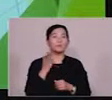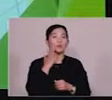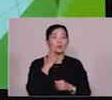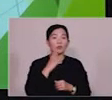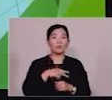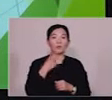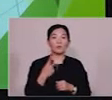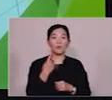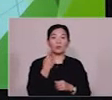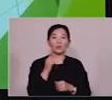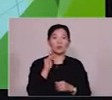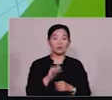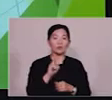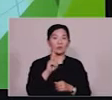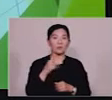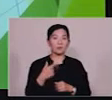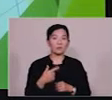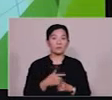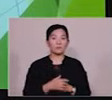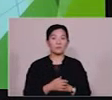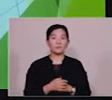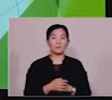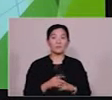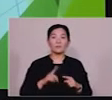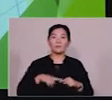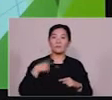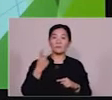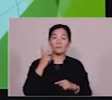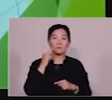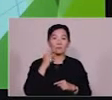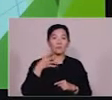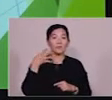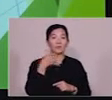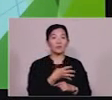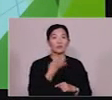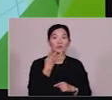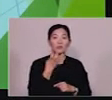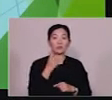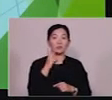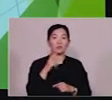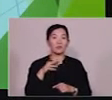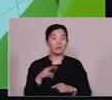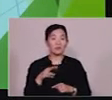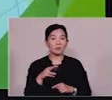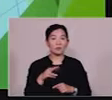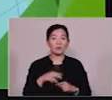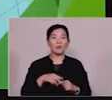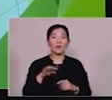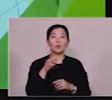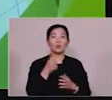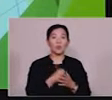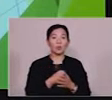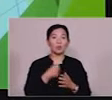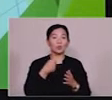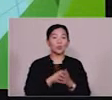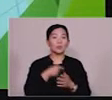равно 1000 килограмм. Следующее число – 4400 километров. Округлим его опять